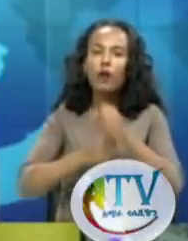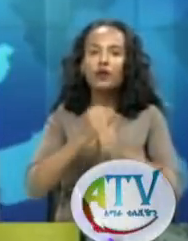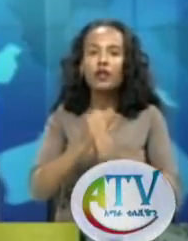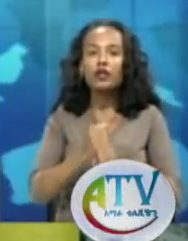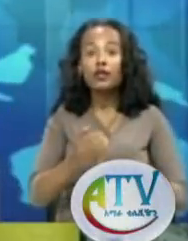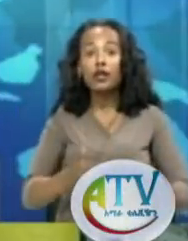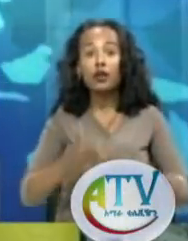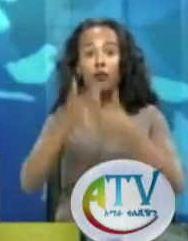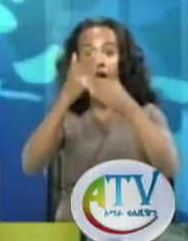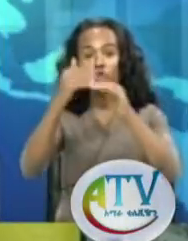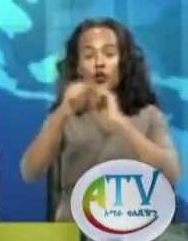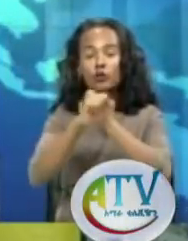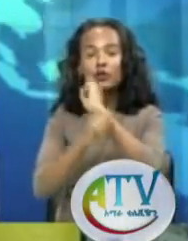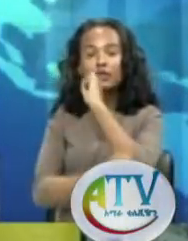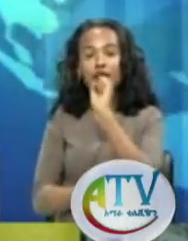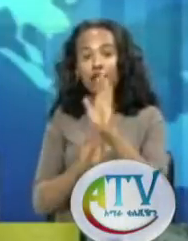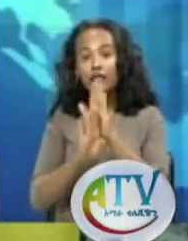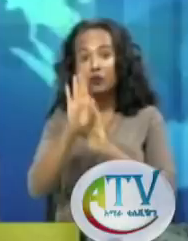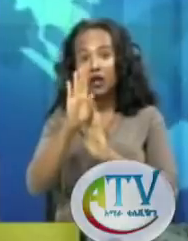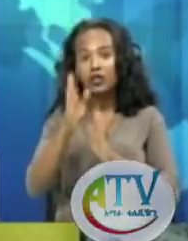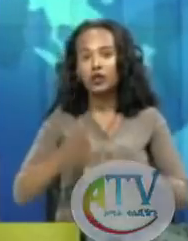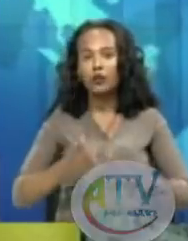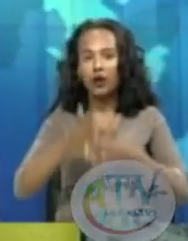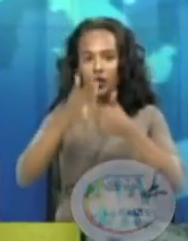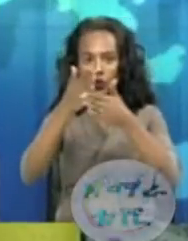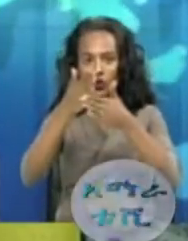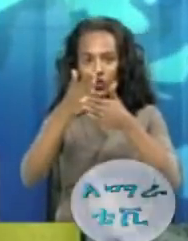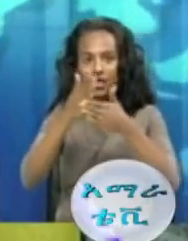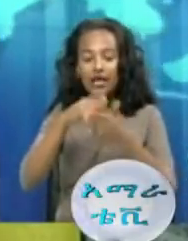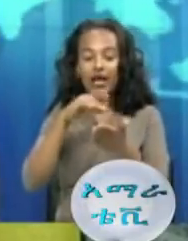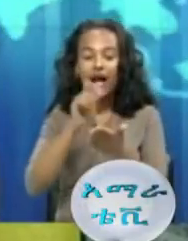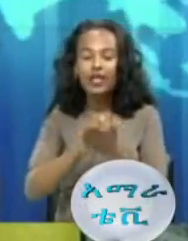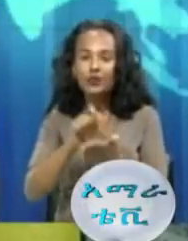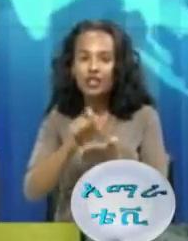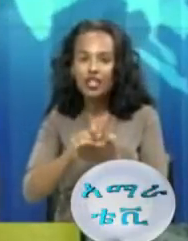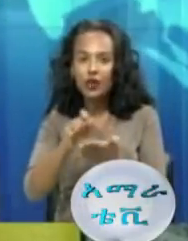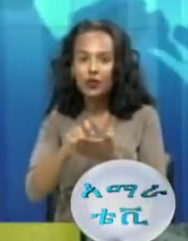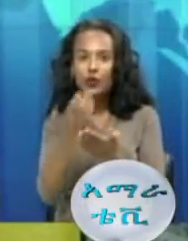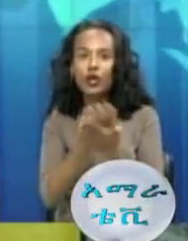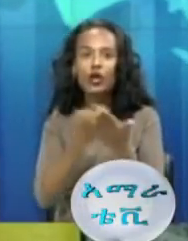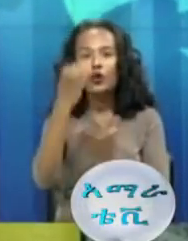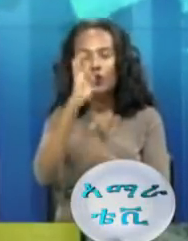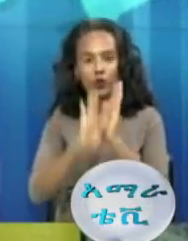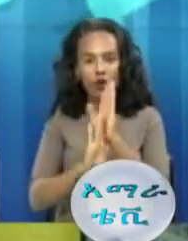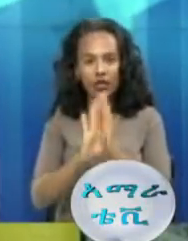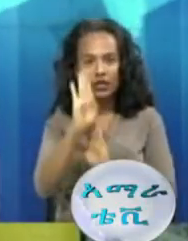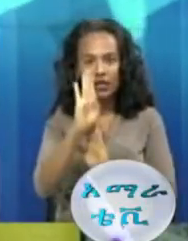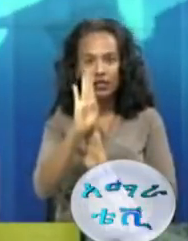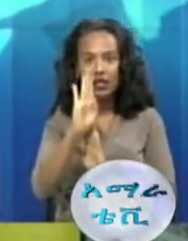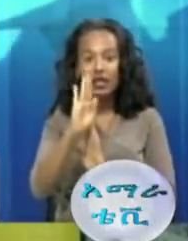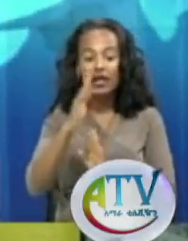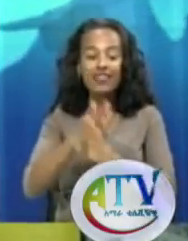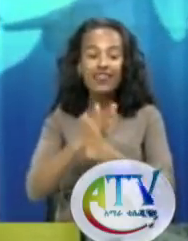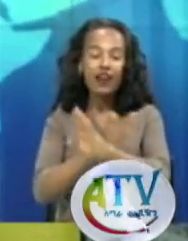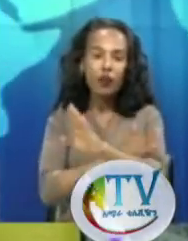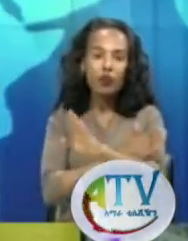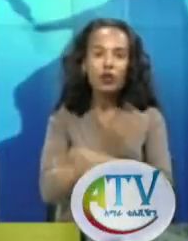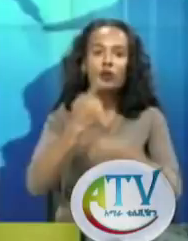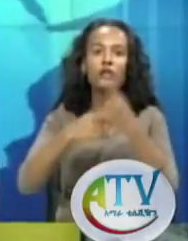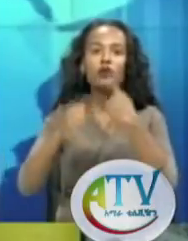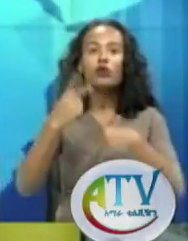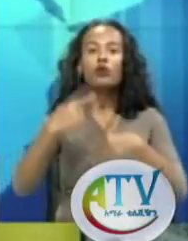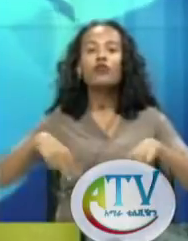የገነባናቸው የመሰረተ ልማት ግንባታዎች፣ ያስመዘገብነው የኢኮኖሚ እድገት፣ እያዳበርነው የመጣነው